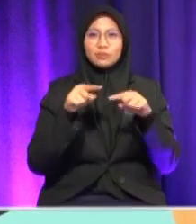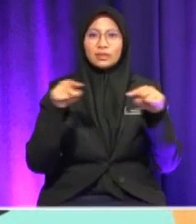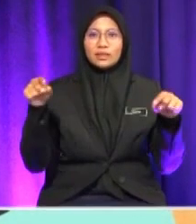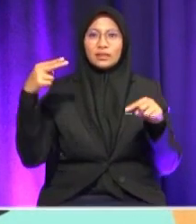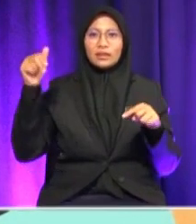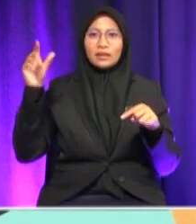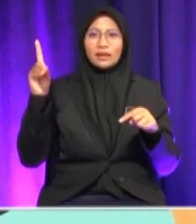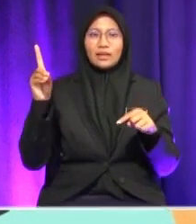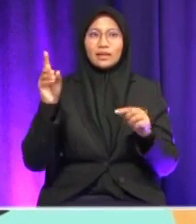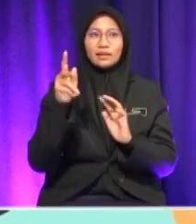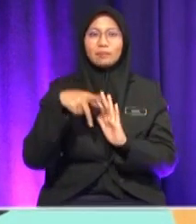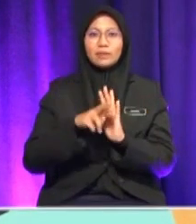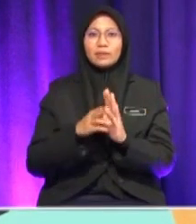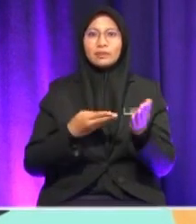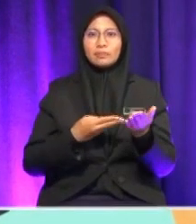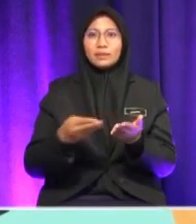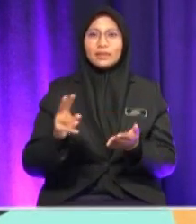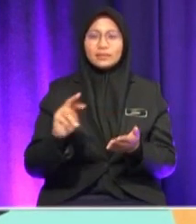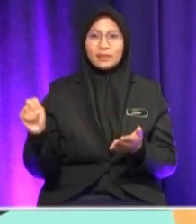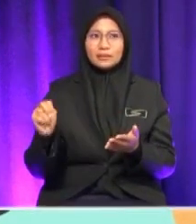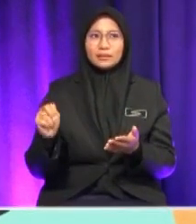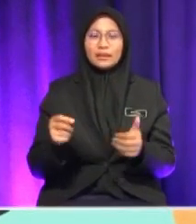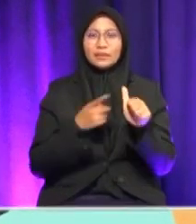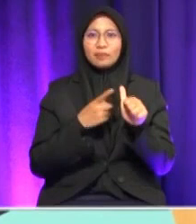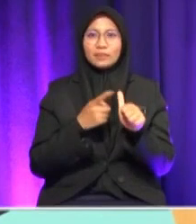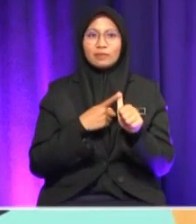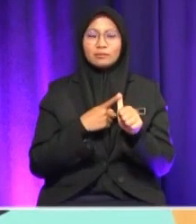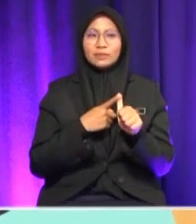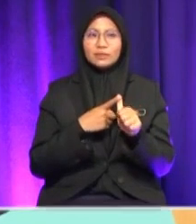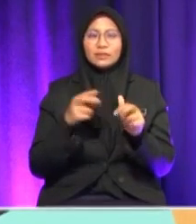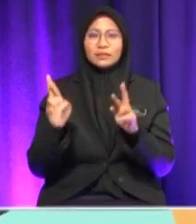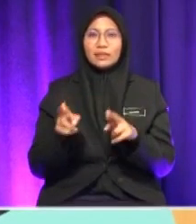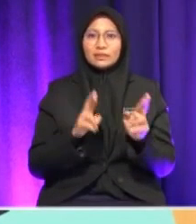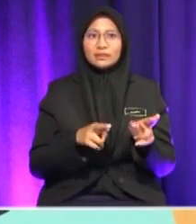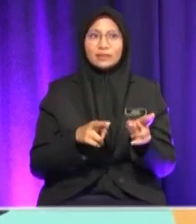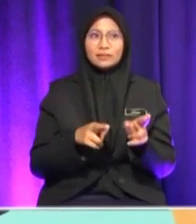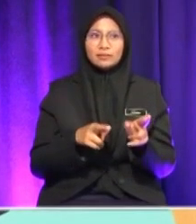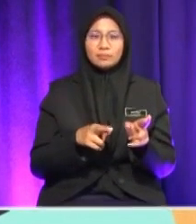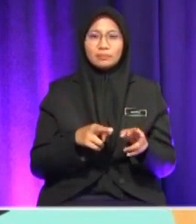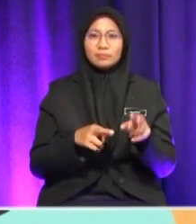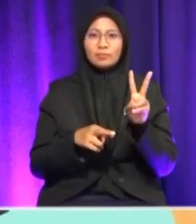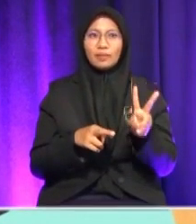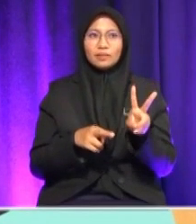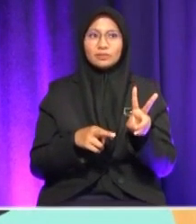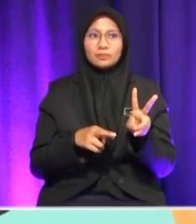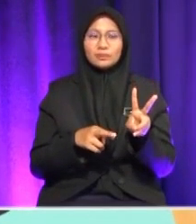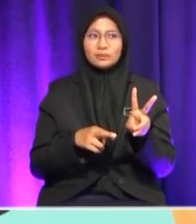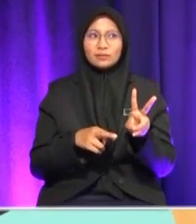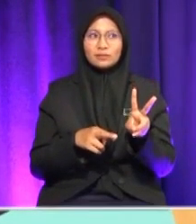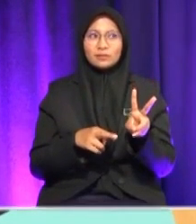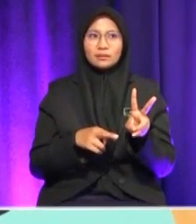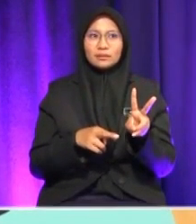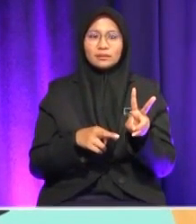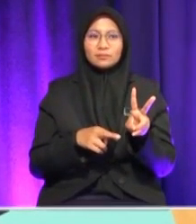dirancang. Anggaran perbelanjaan. Yang pertama, kita perlu merancang. Yang kedua, anggaran perbelanjaan. Yang ketiga, hal ini demikian